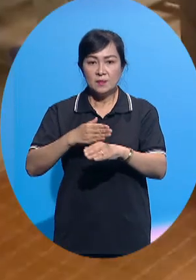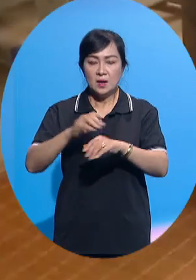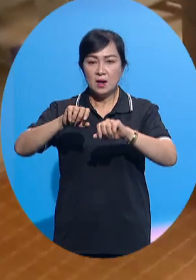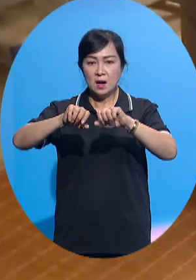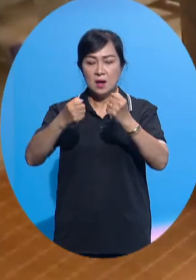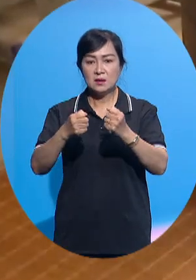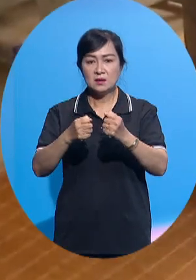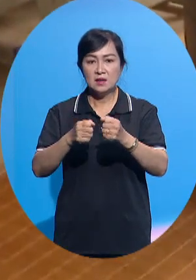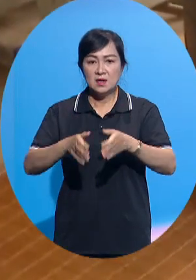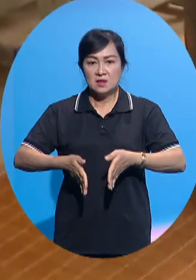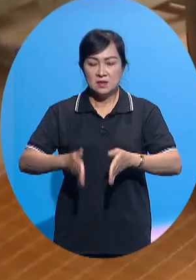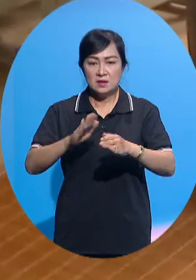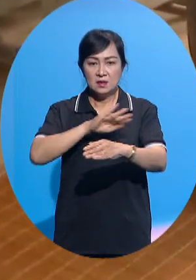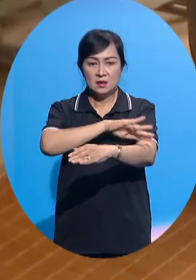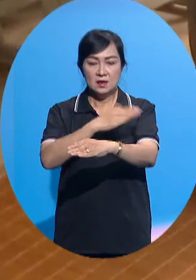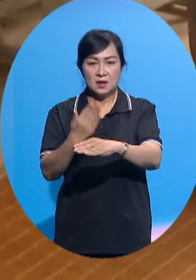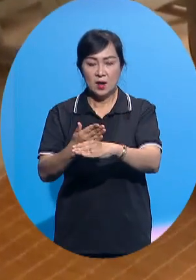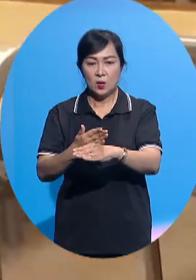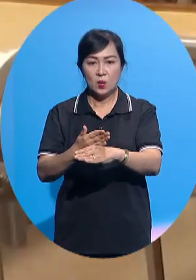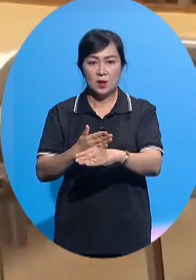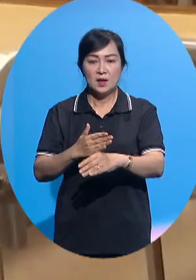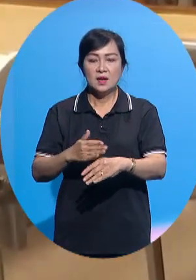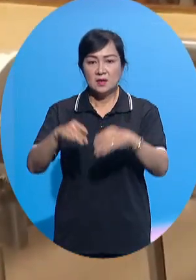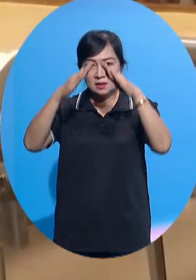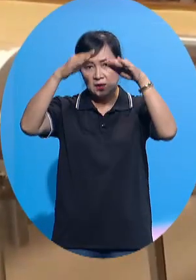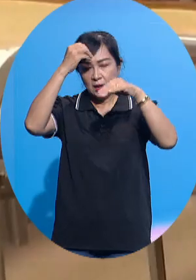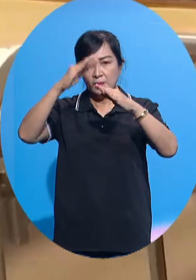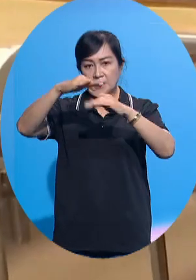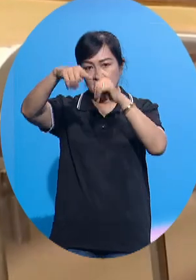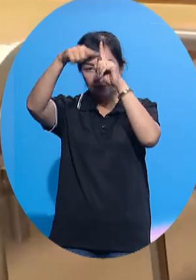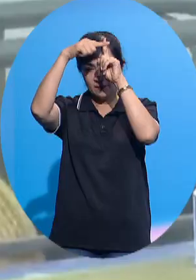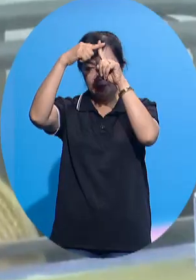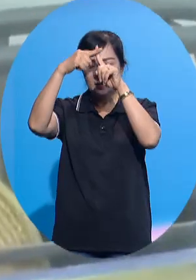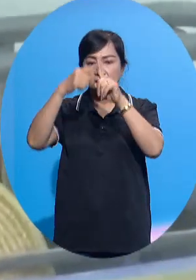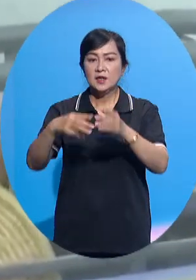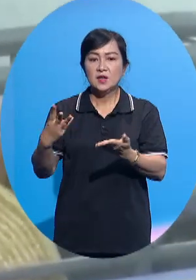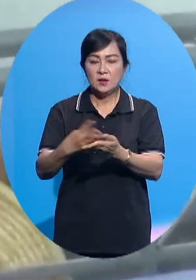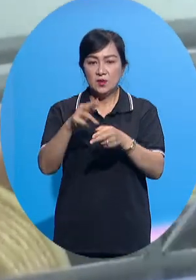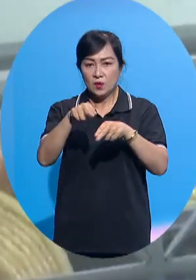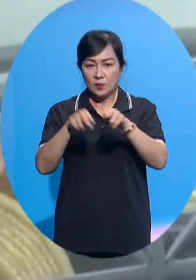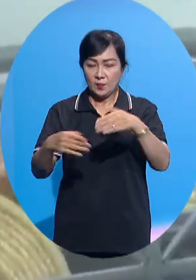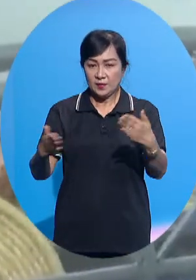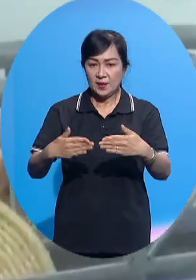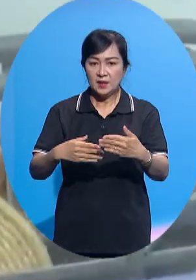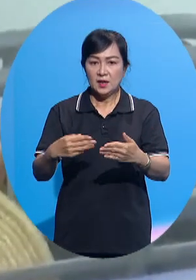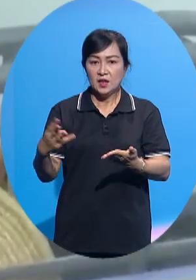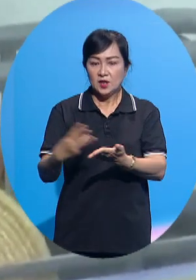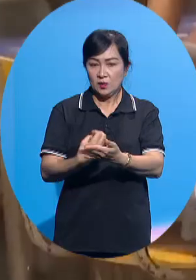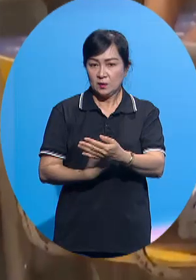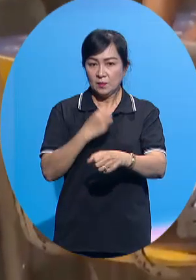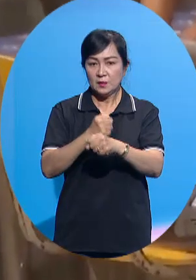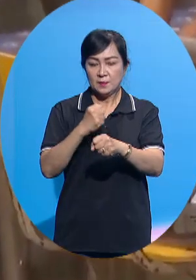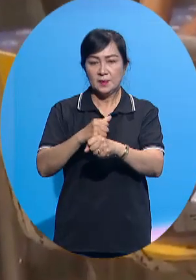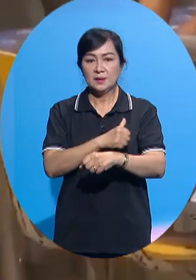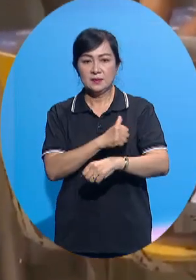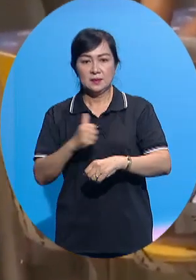hại bao gồm đường xá cầu Cống cơ sở Thủy Lợi trường học và bệnh viện đồng thời tạo điều kiện khôi phục nhanh chóng điều kiện sống và làm việc bình thường